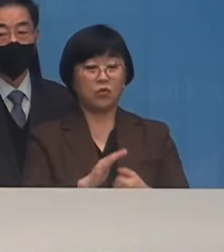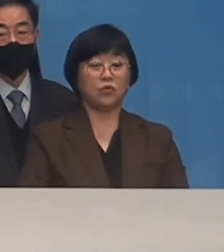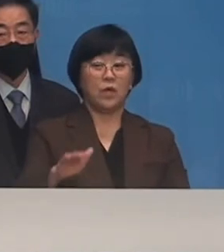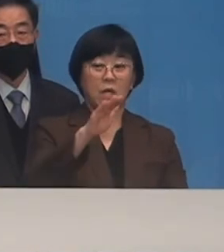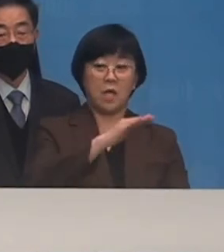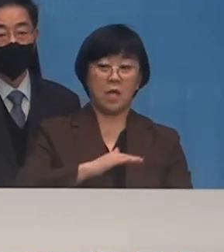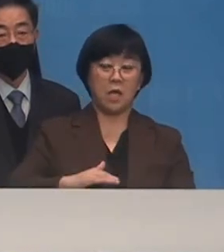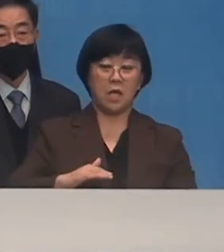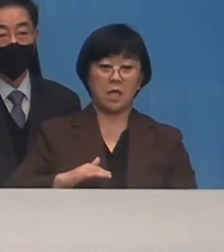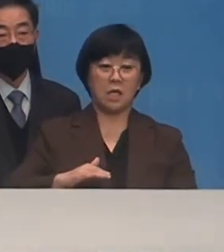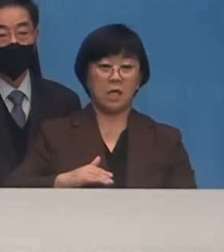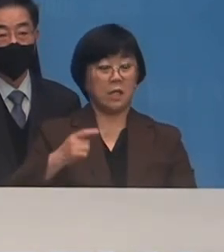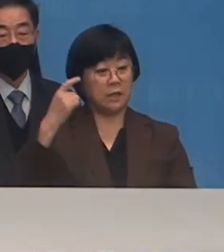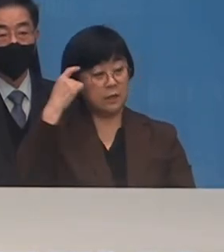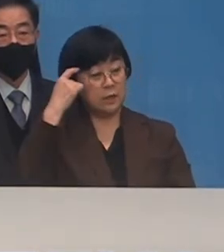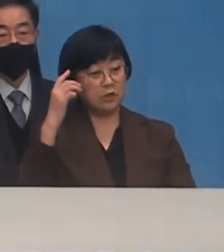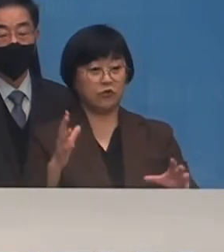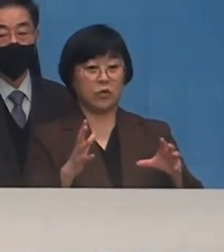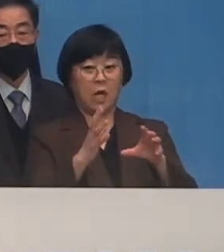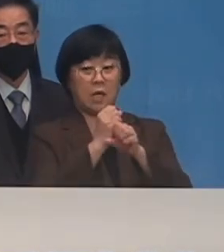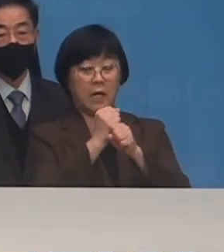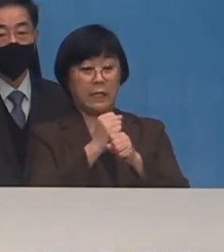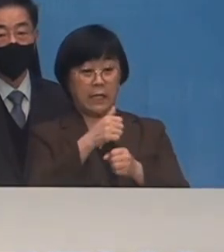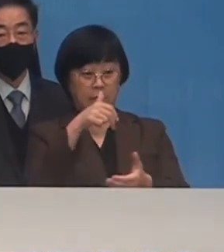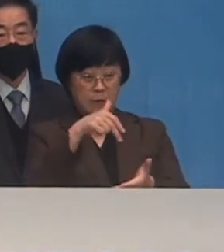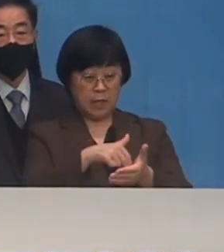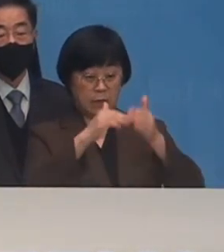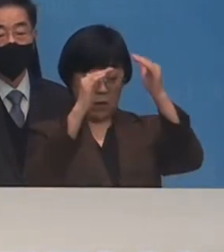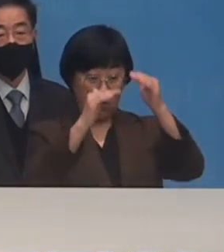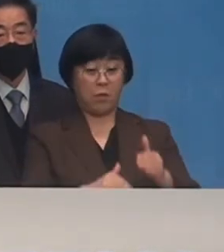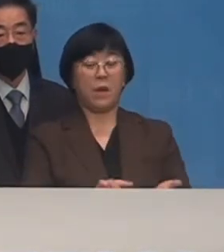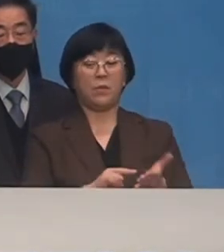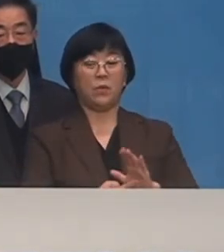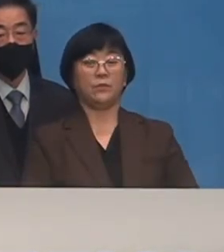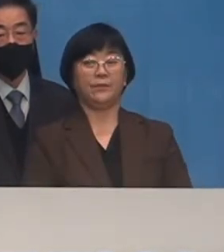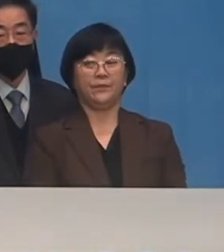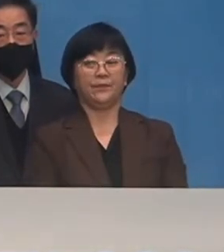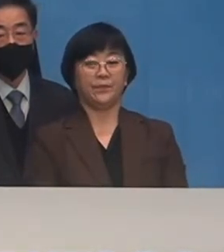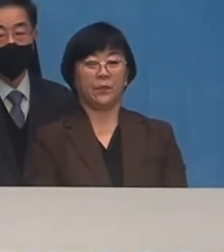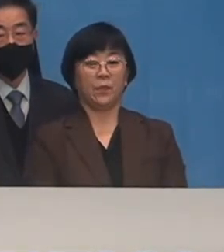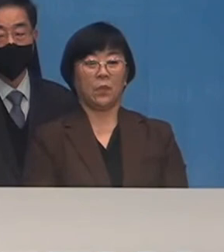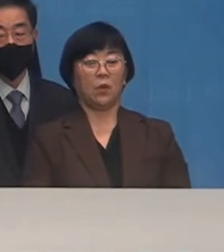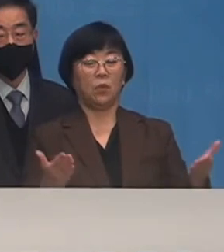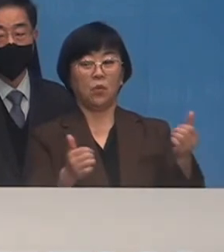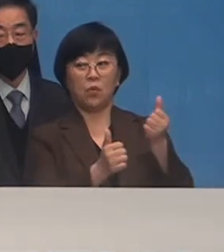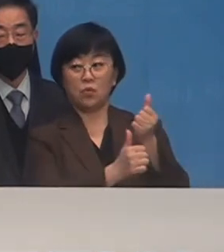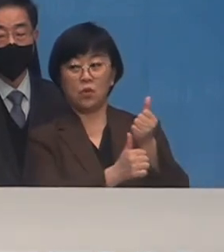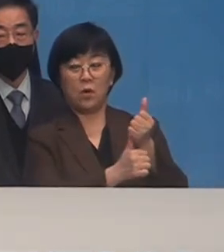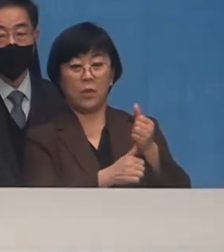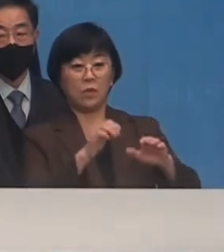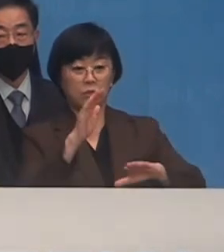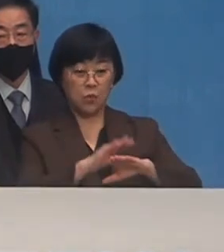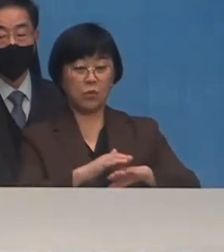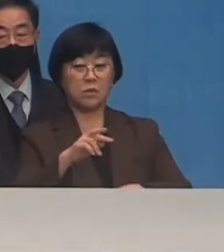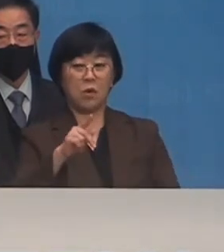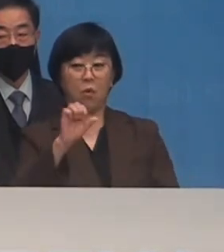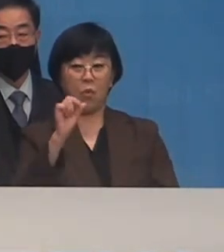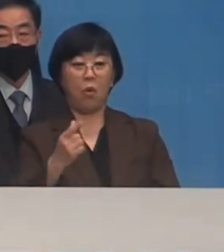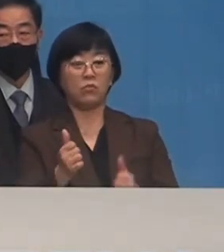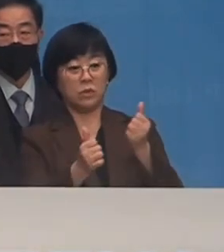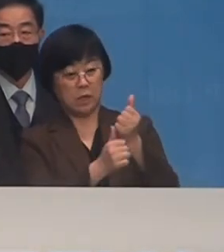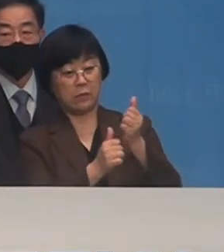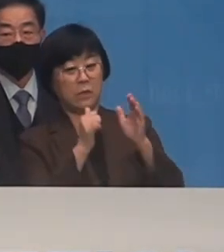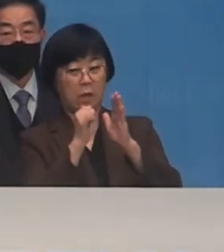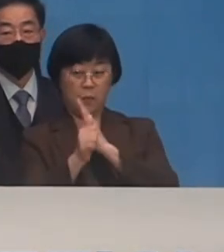우리의 의지를 추격한 입장으로 발표할 수 있도록 하겠습니다. KBS 노동조합의 손성호